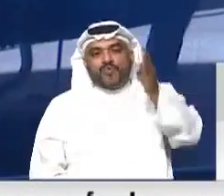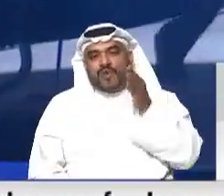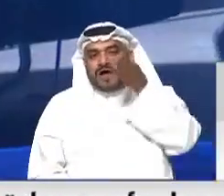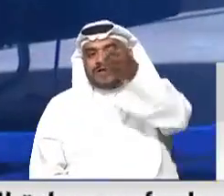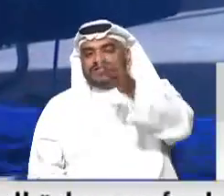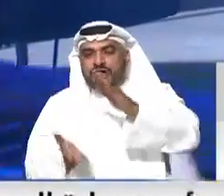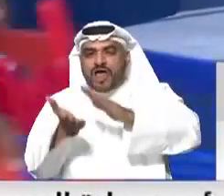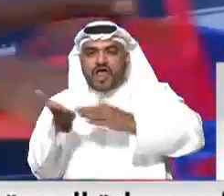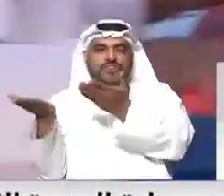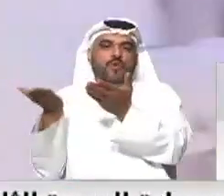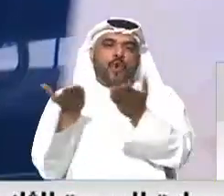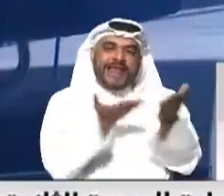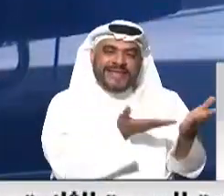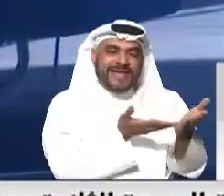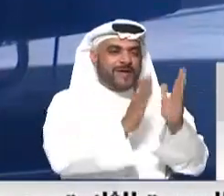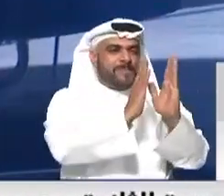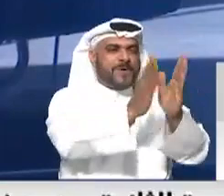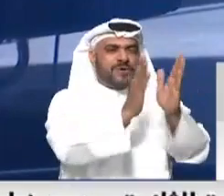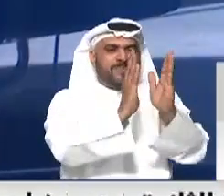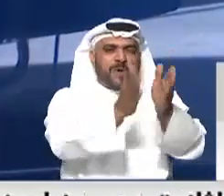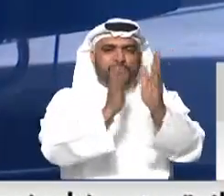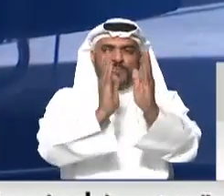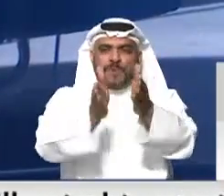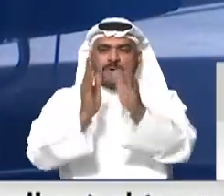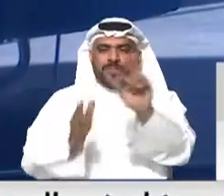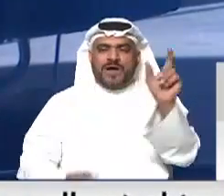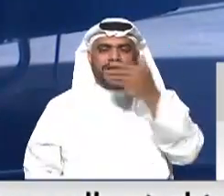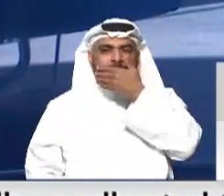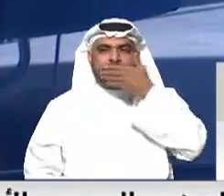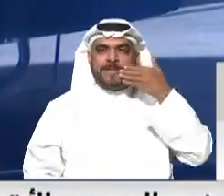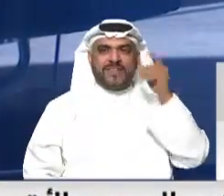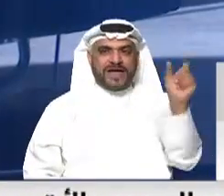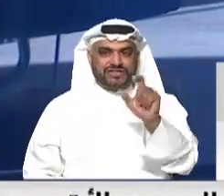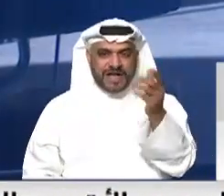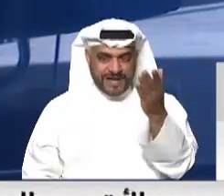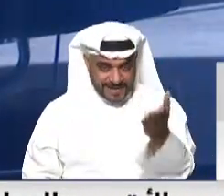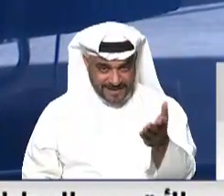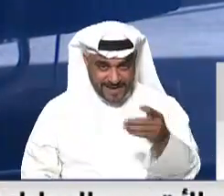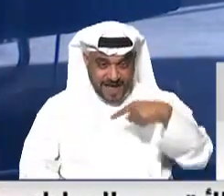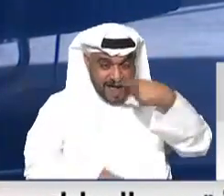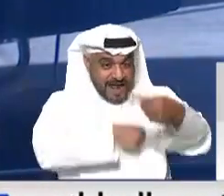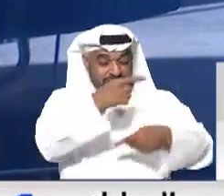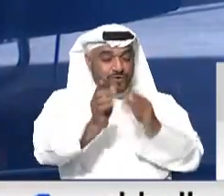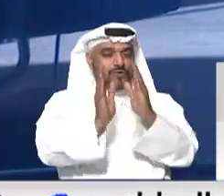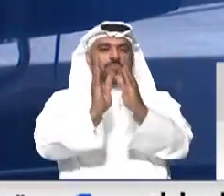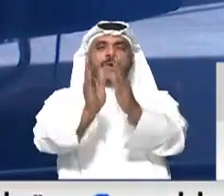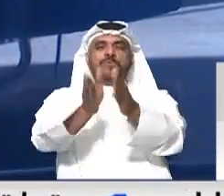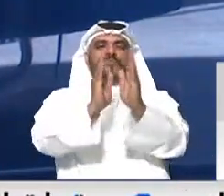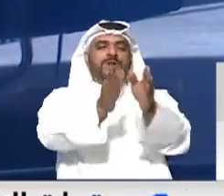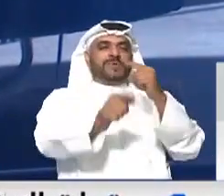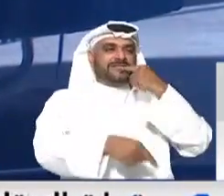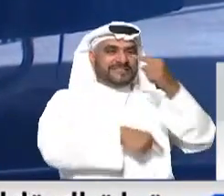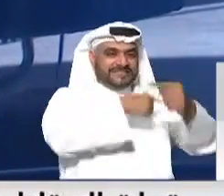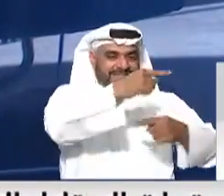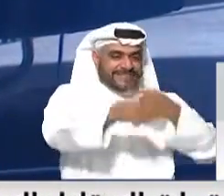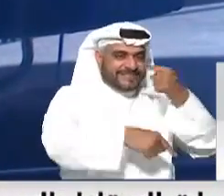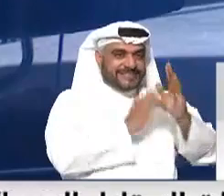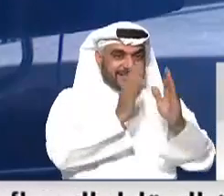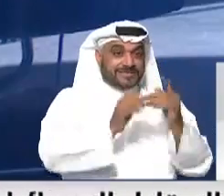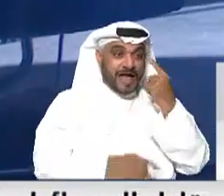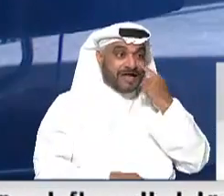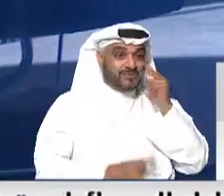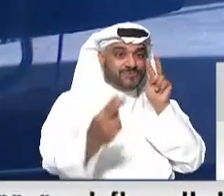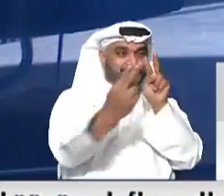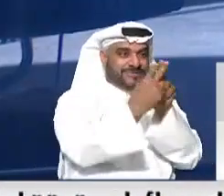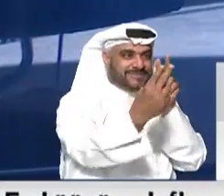أهني الناس أصدقائي أحبائي اللي طول السنة أشوفهم، أروح أبارس لهم السنة، وهناك أشوف ناس ثانيين ما